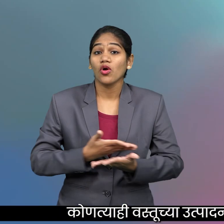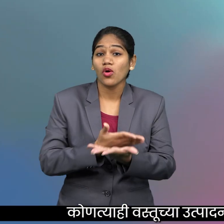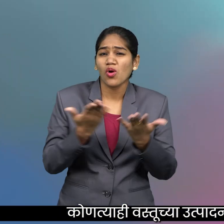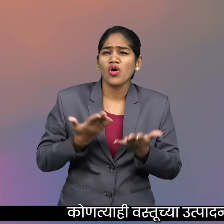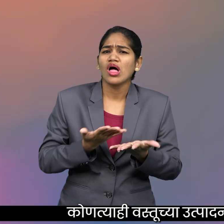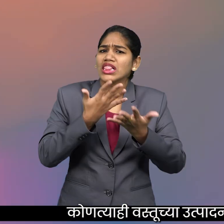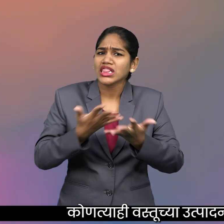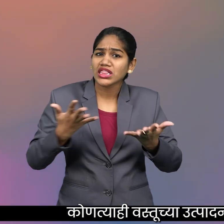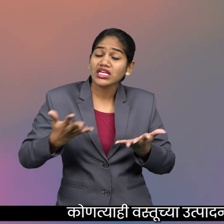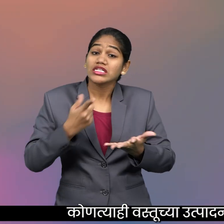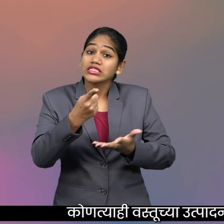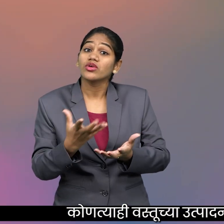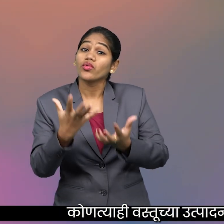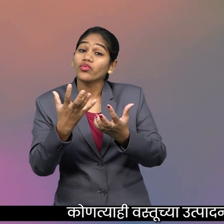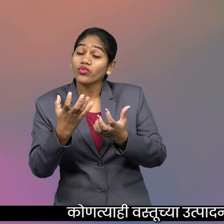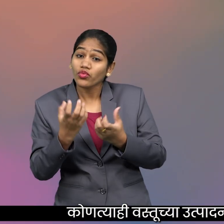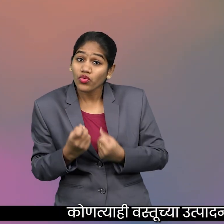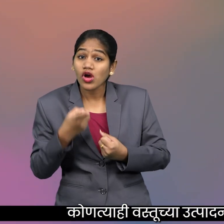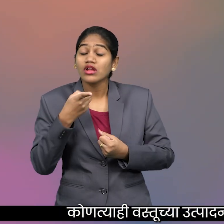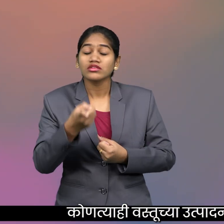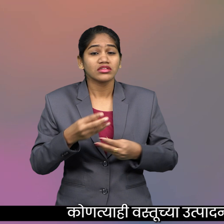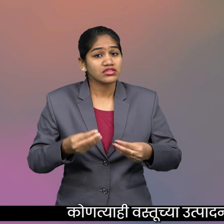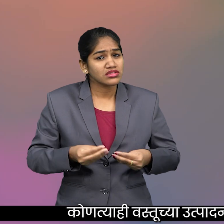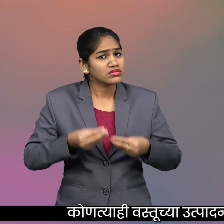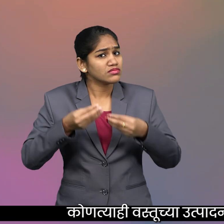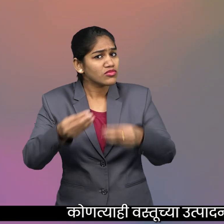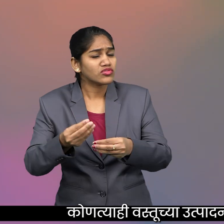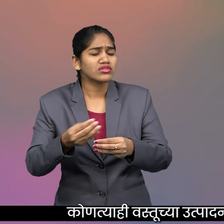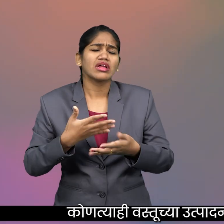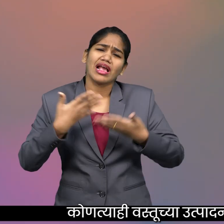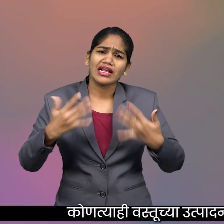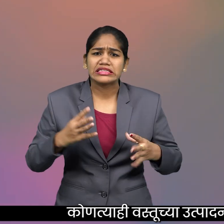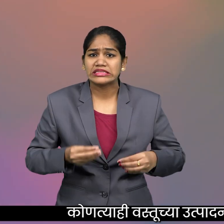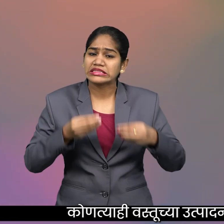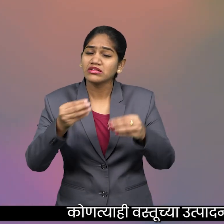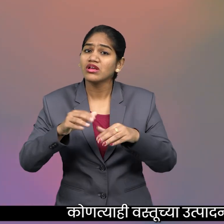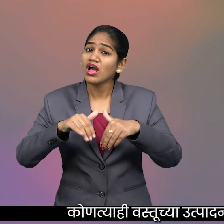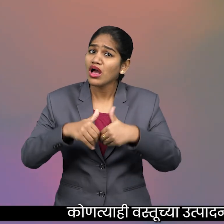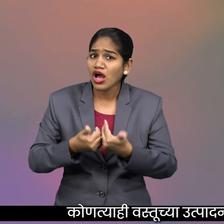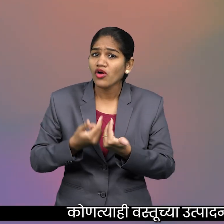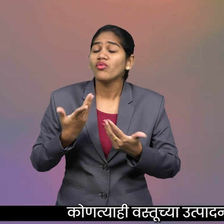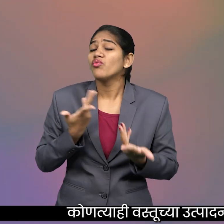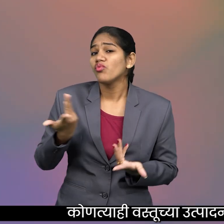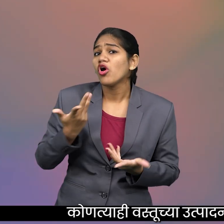कोणत्याही वस्तूच्या उत्पादनासाठी कोणत्या गोष्टी आवश्यक आहेत?